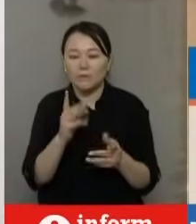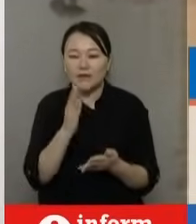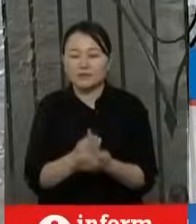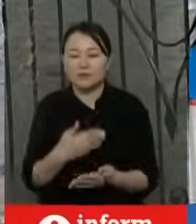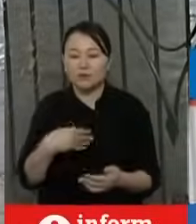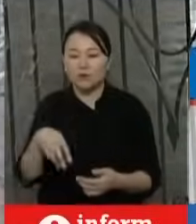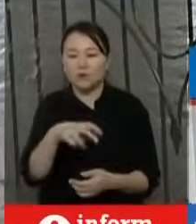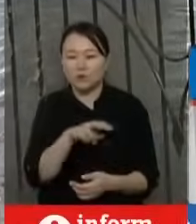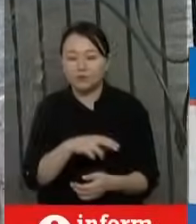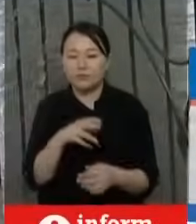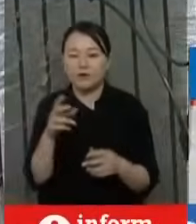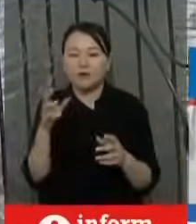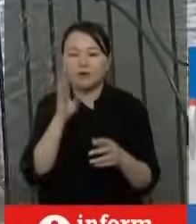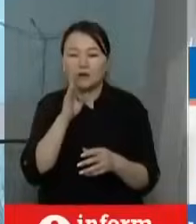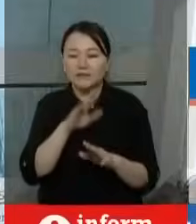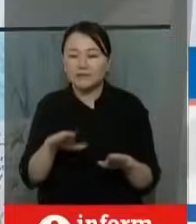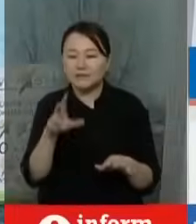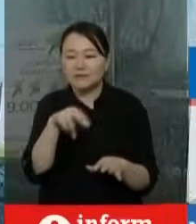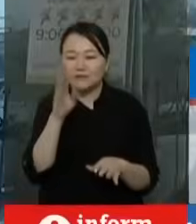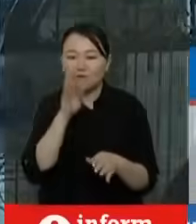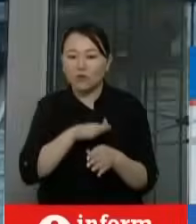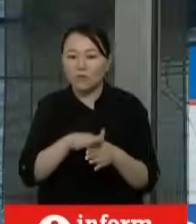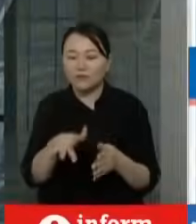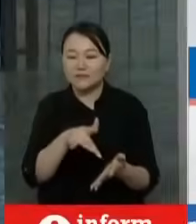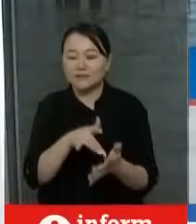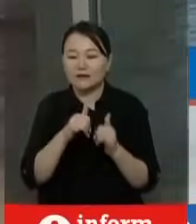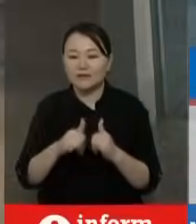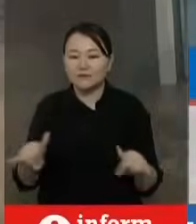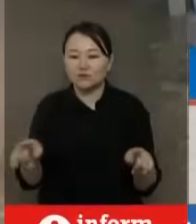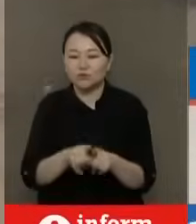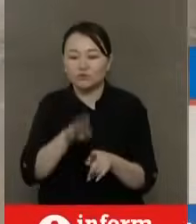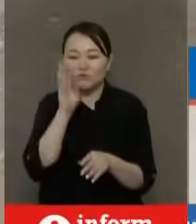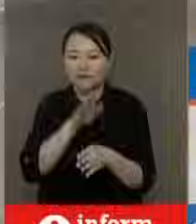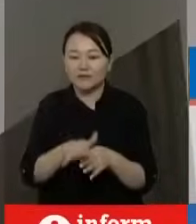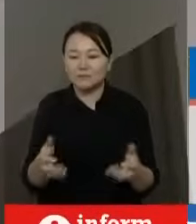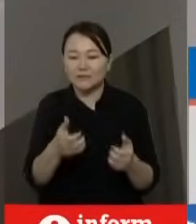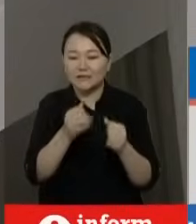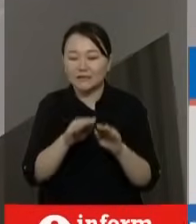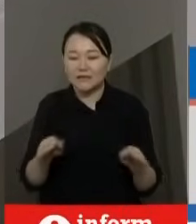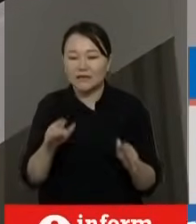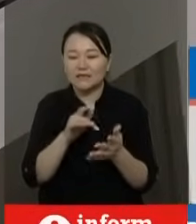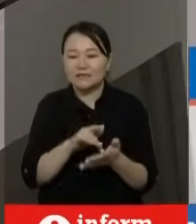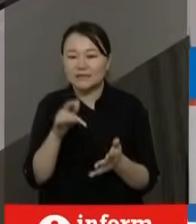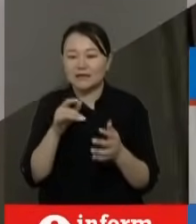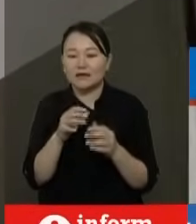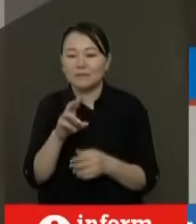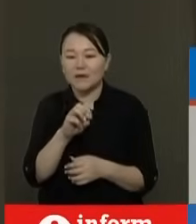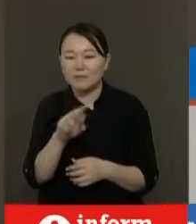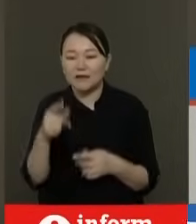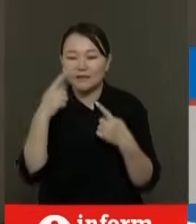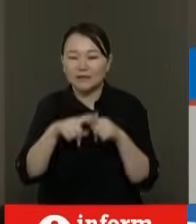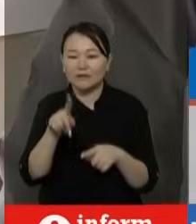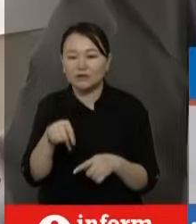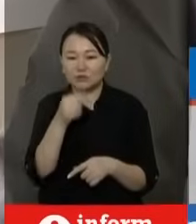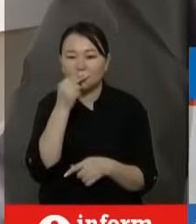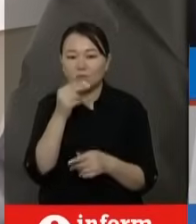и ходим. Затопленный детский сад и расположенный рядом центр развития. Пока спасали детей, в центре развития под воду ушли мебель, техника и даже